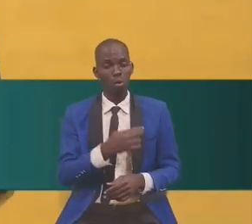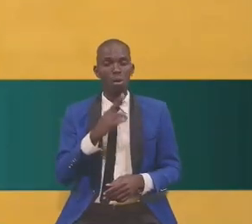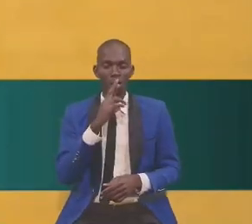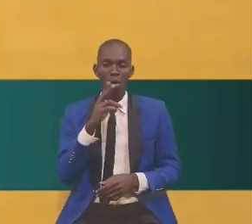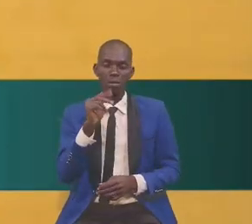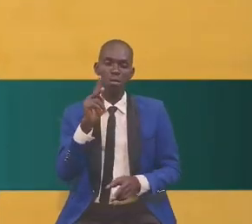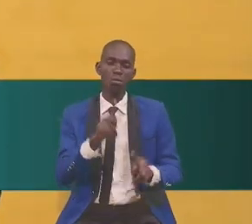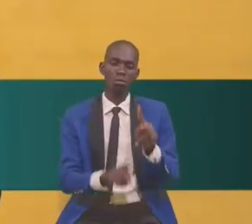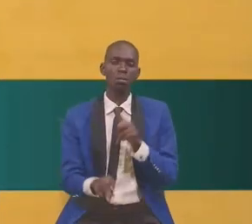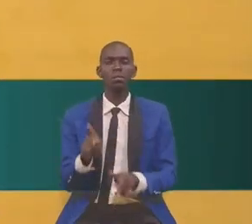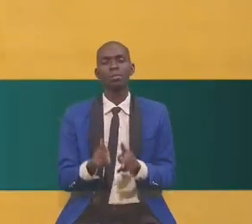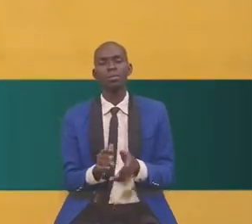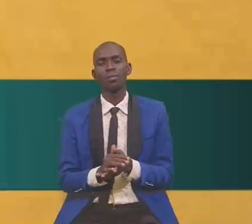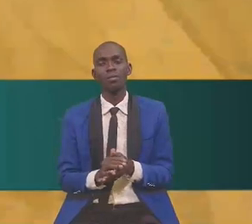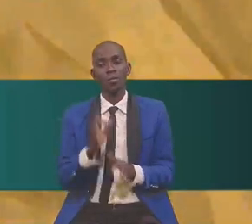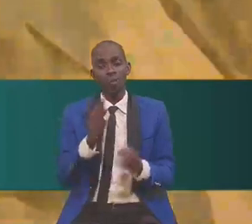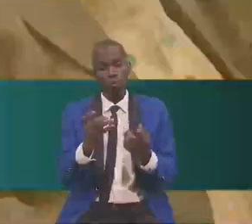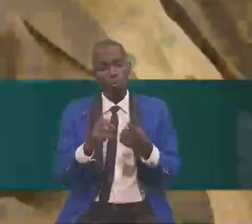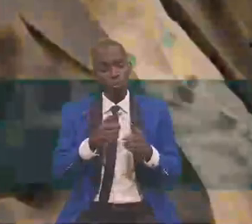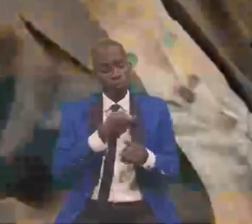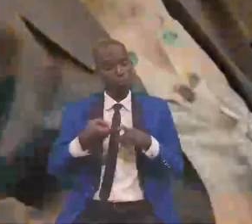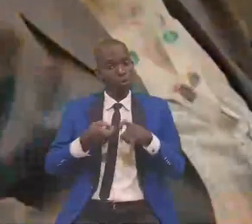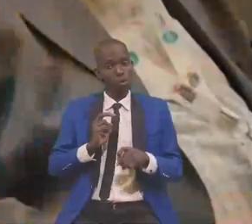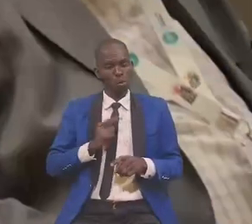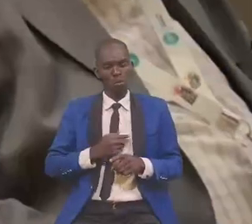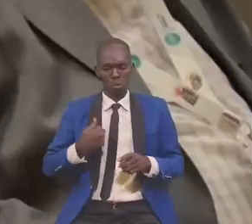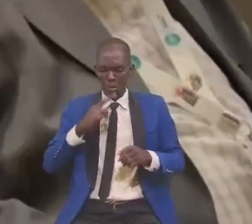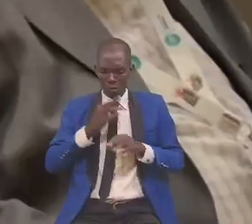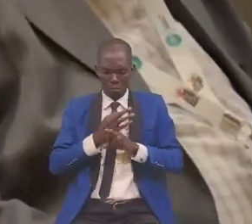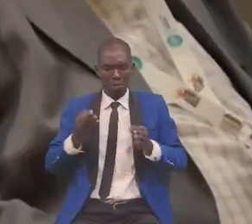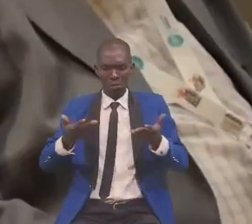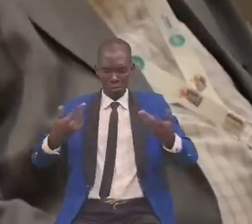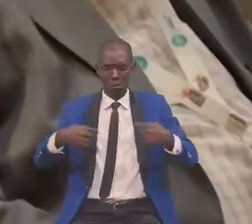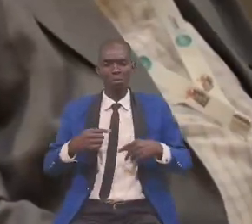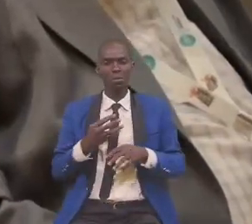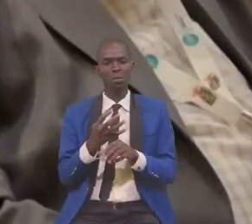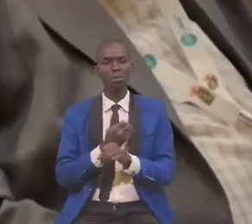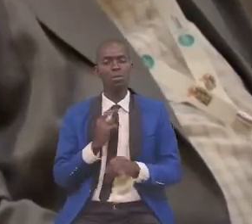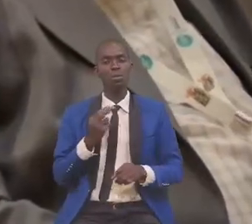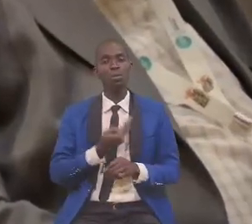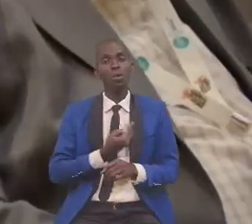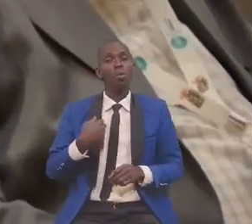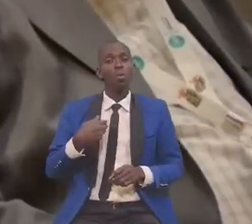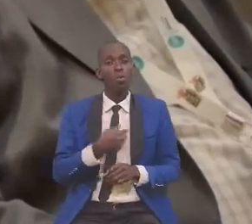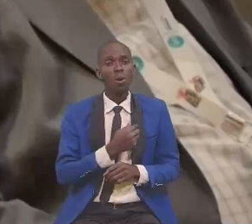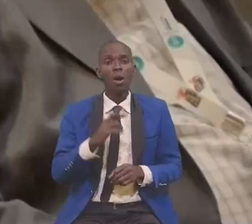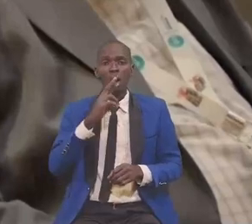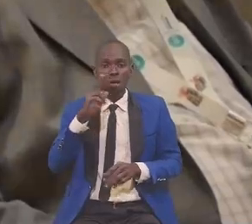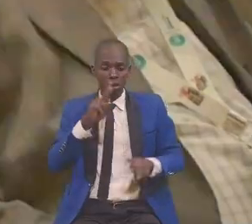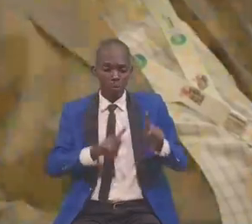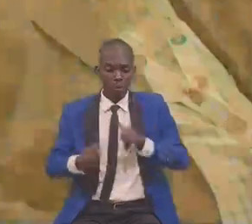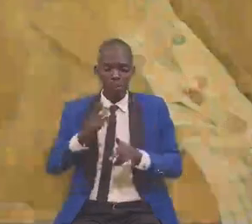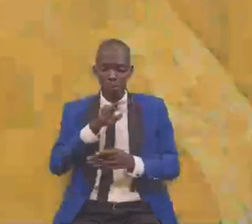voulez persécuter, nous voici. Nous sommes ces témoins. Nous sommes témoins de ces choses et de même que le